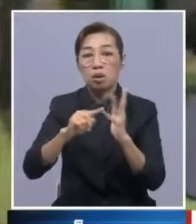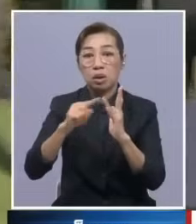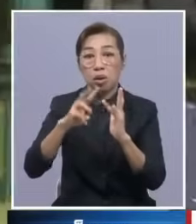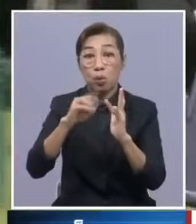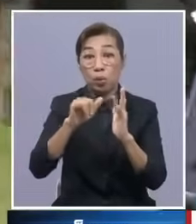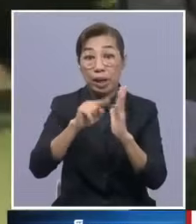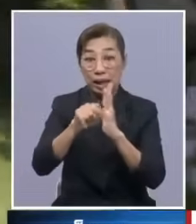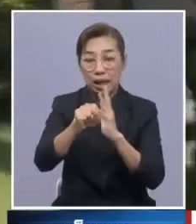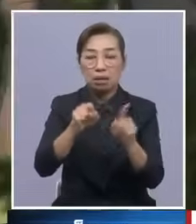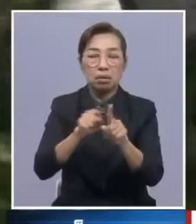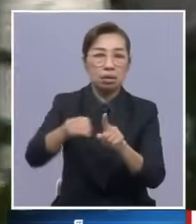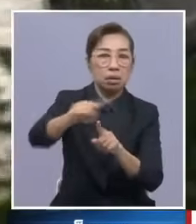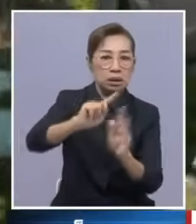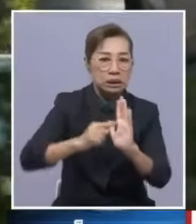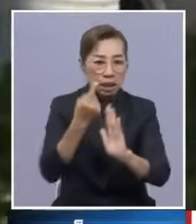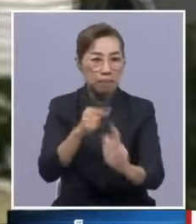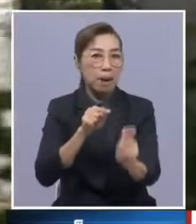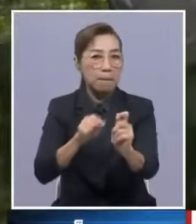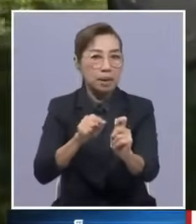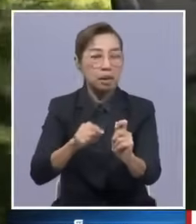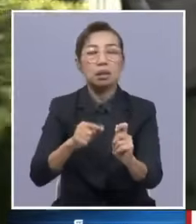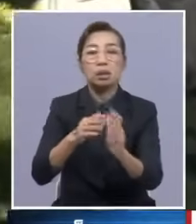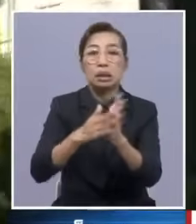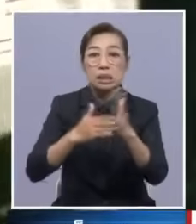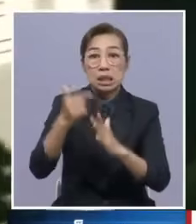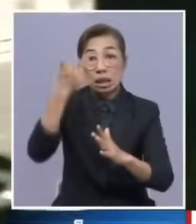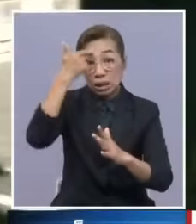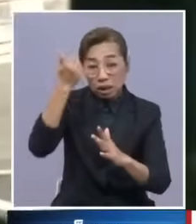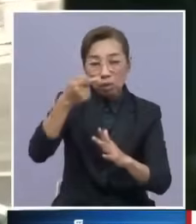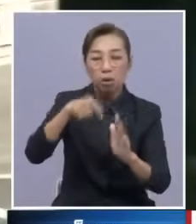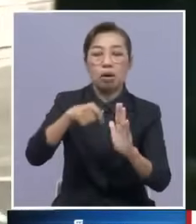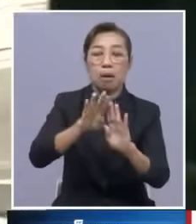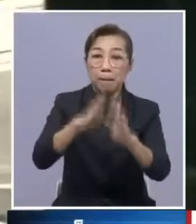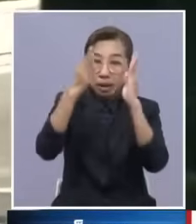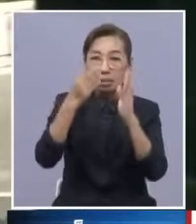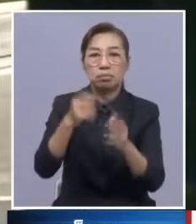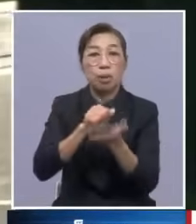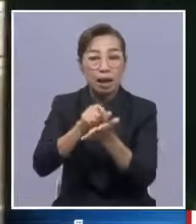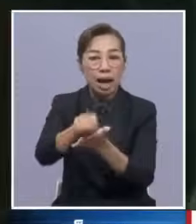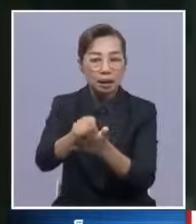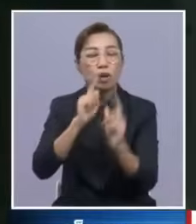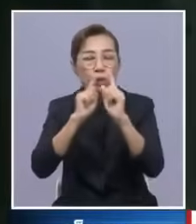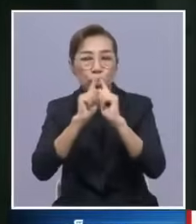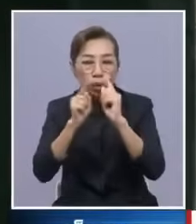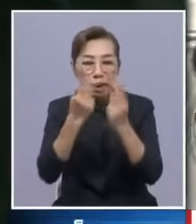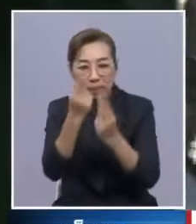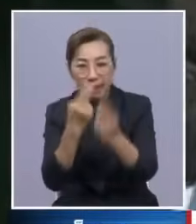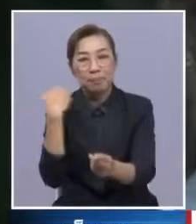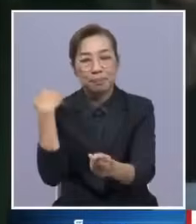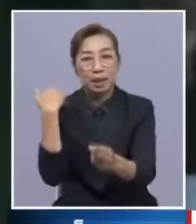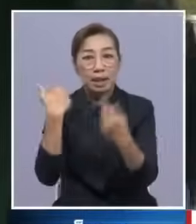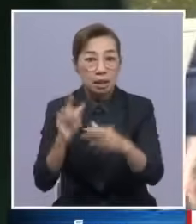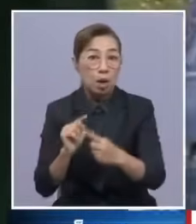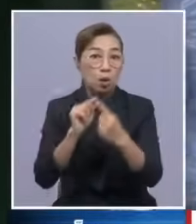ราชสีมาที่จังหวัดนครราชสีมาด้วยค่ะจากนั้นก็จะไปร่วมงานสัมมนากับพรรคเพื่อไทยนะคะซึ่งจัดขึ้น